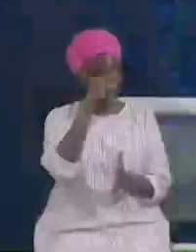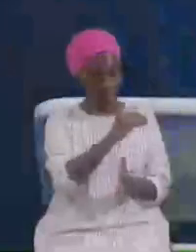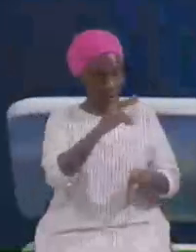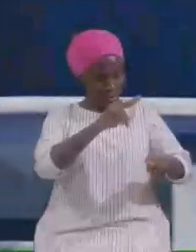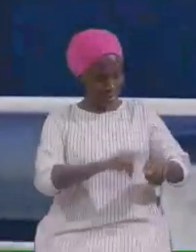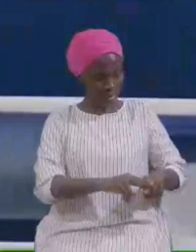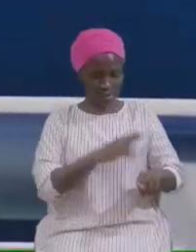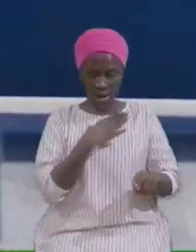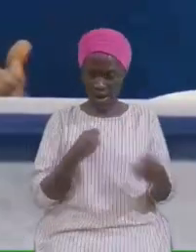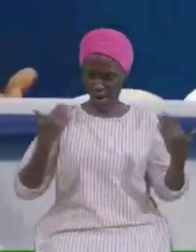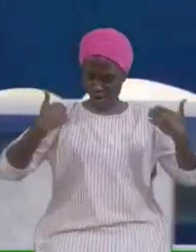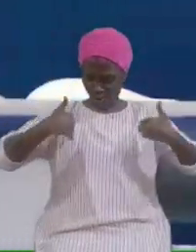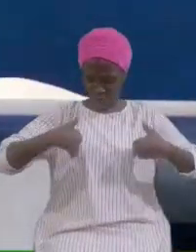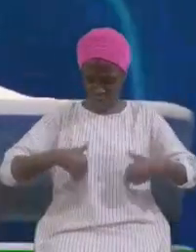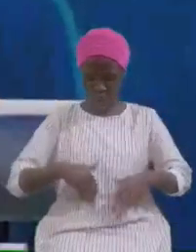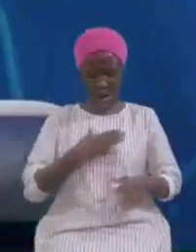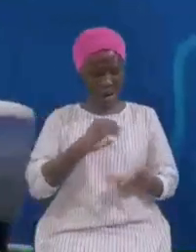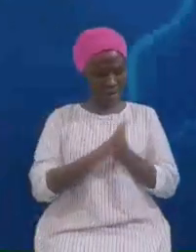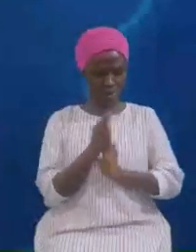vêtu et dans son bon sens.